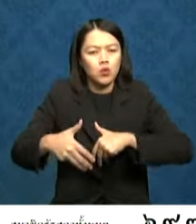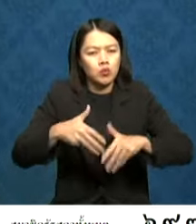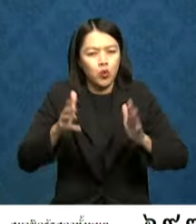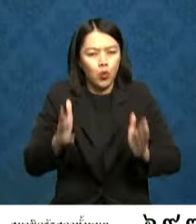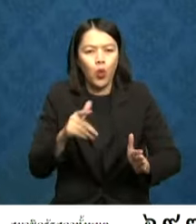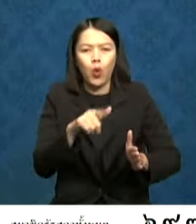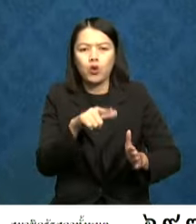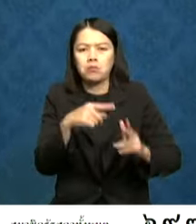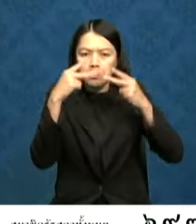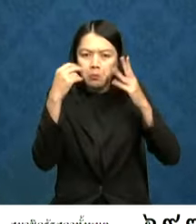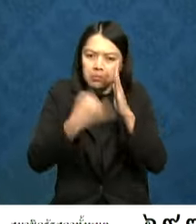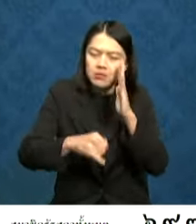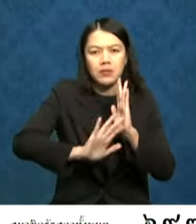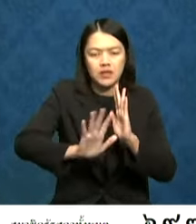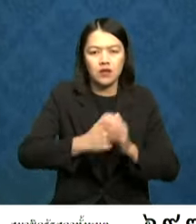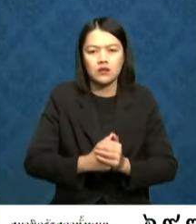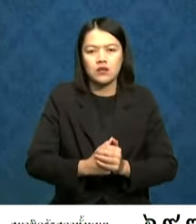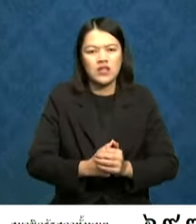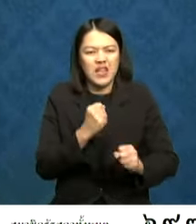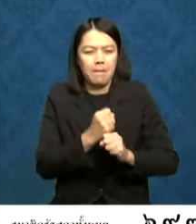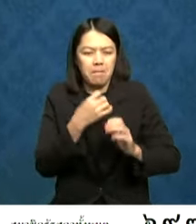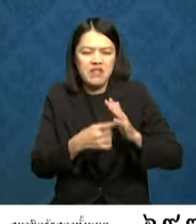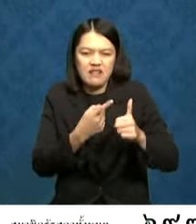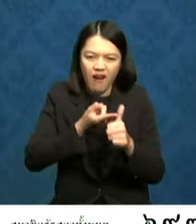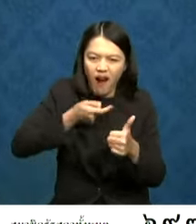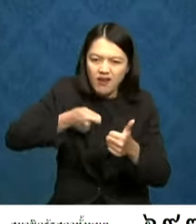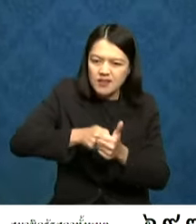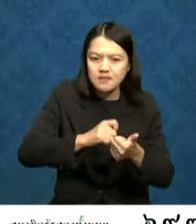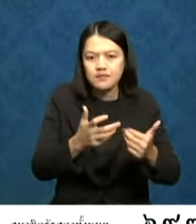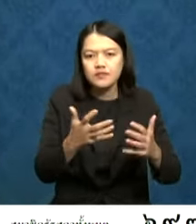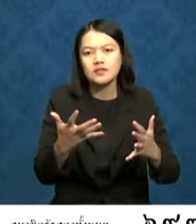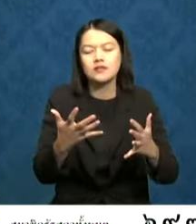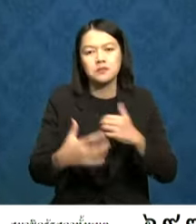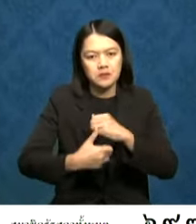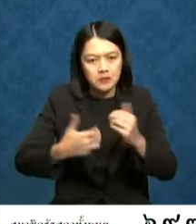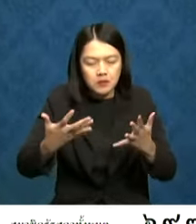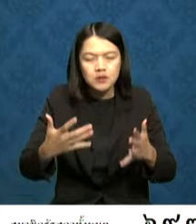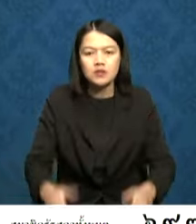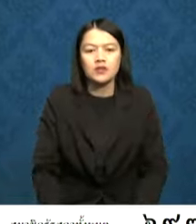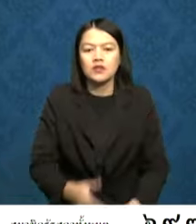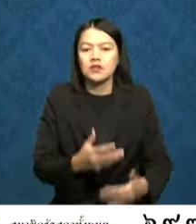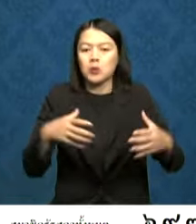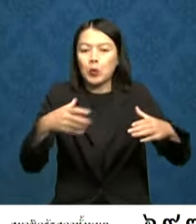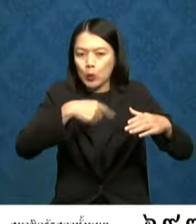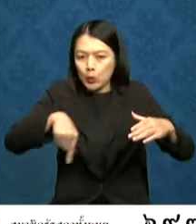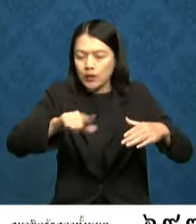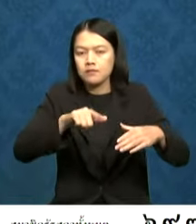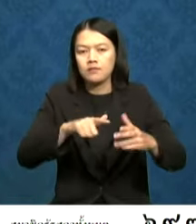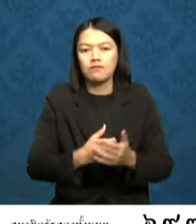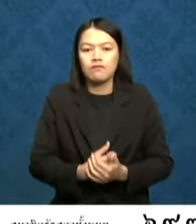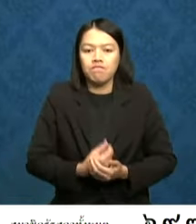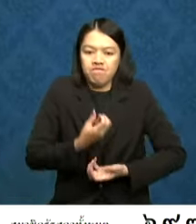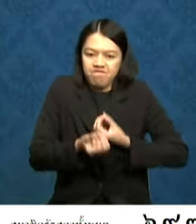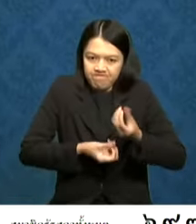ช่อาชญากรที่กระทำความผิดร้ายแรงประเภทปล้นฆ่าชิงทรัพย์แต่คนเหล่านี้แ